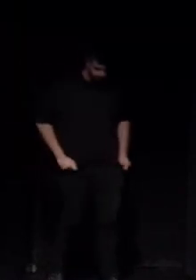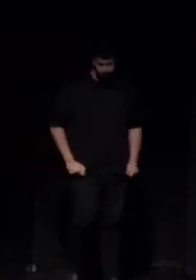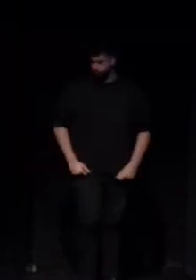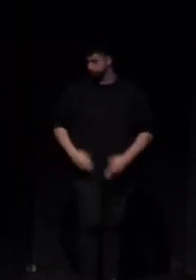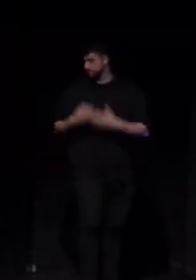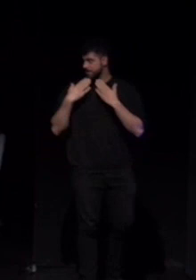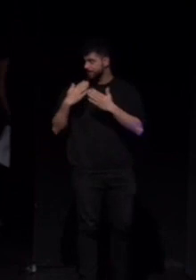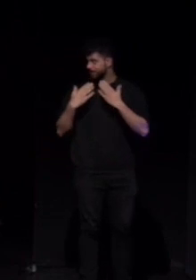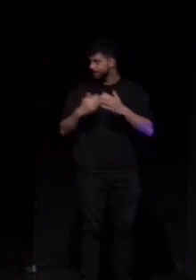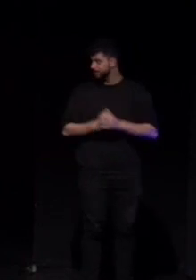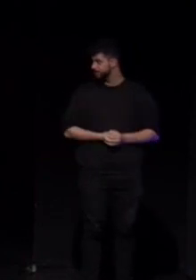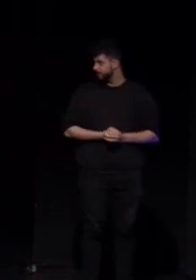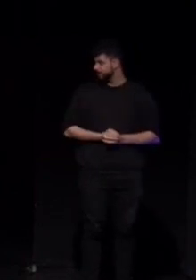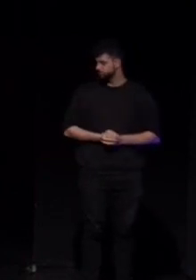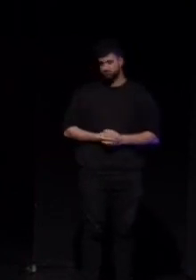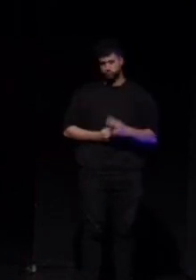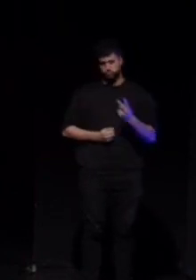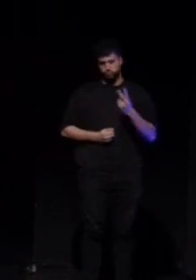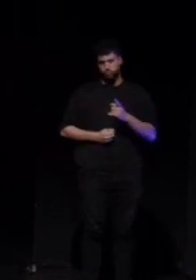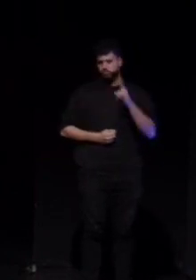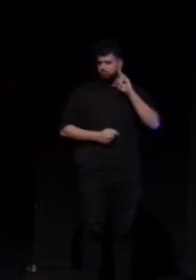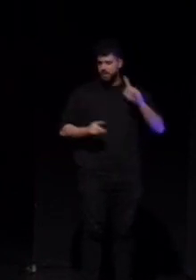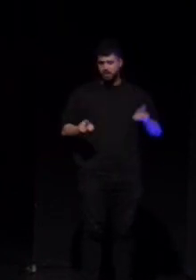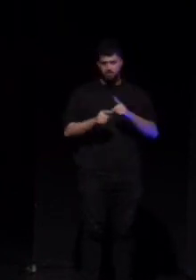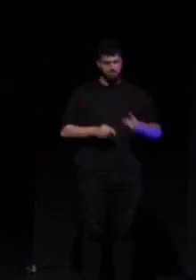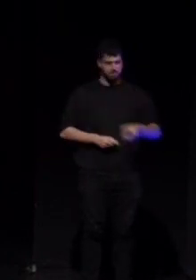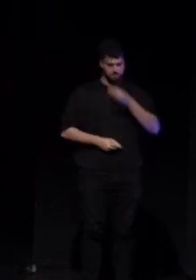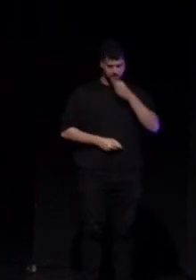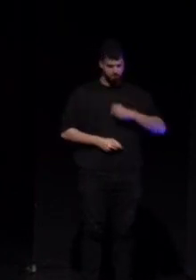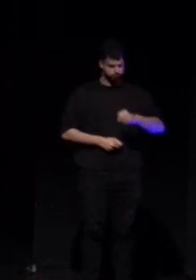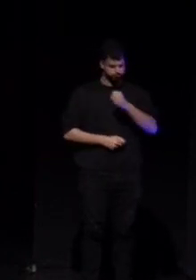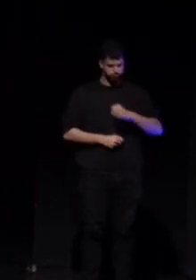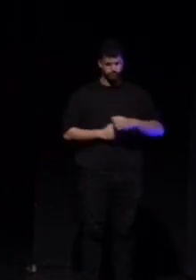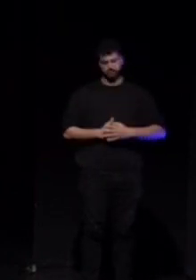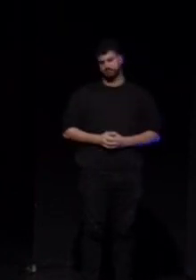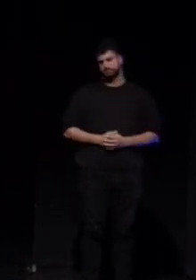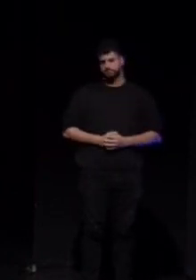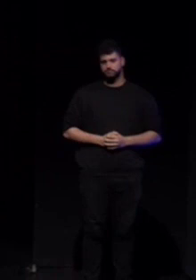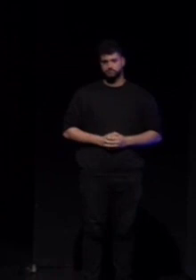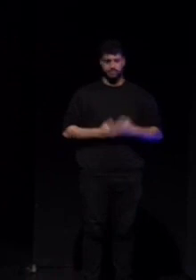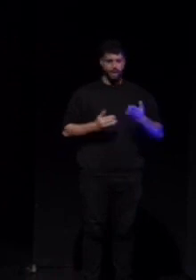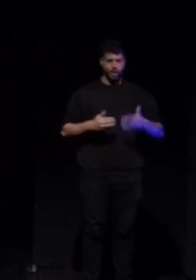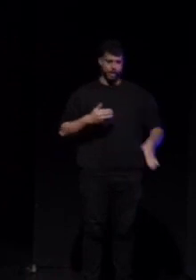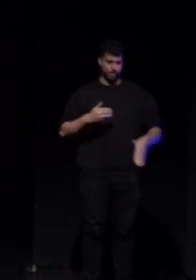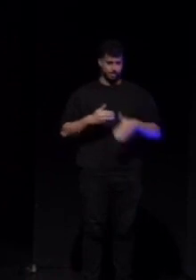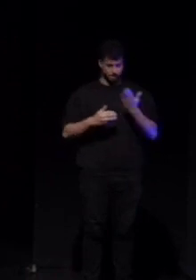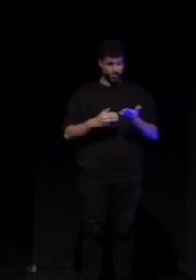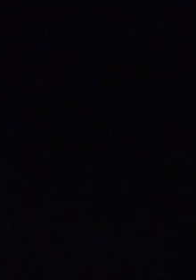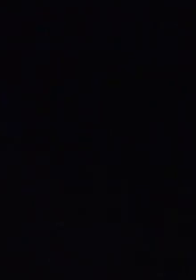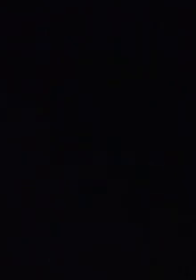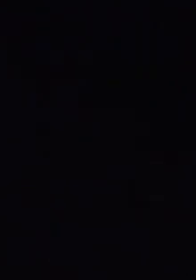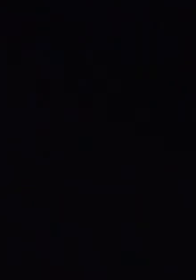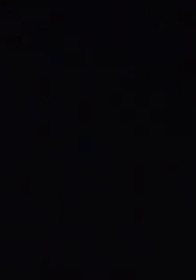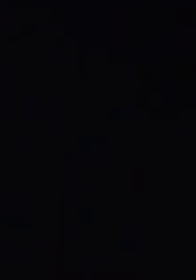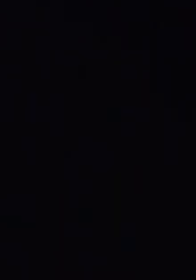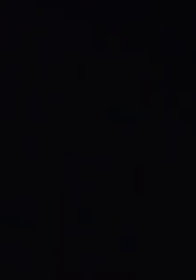Moltes gràcies. Dues peces, dos temes preciosos, fets també per un empordanès de Verges. Ara sí, comença el lliurament dels